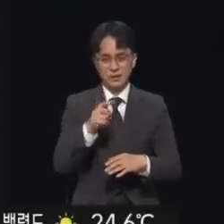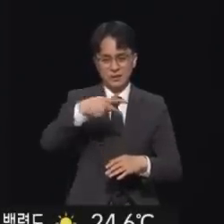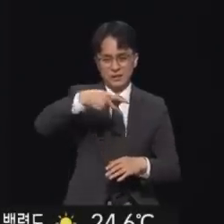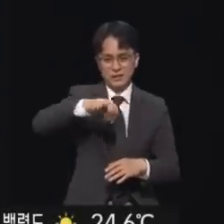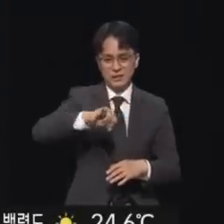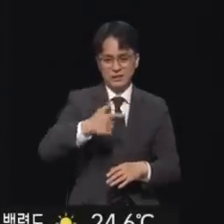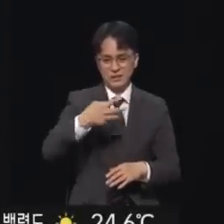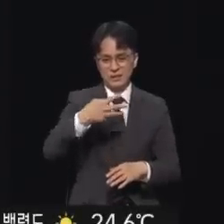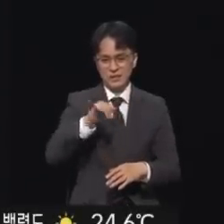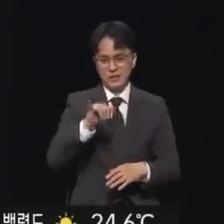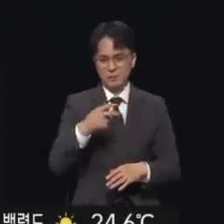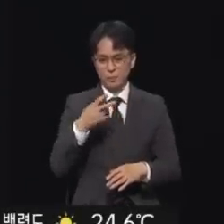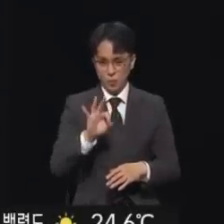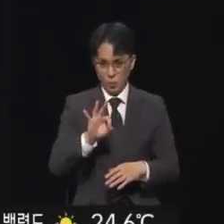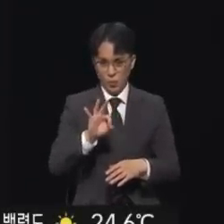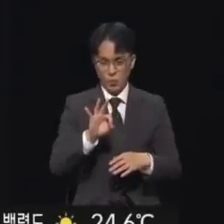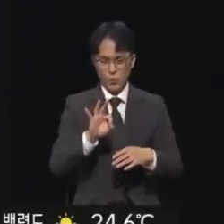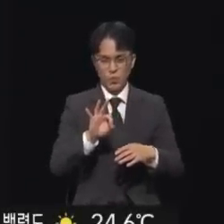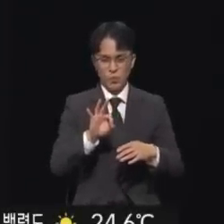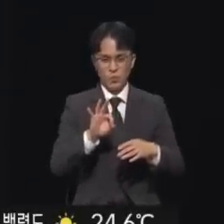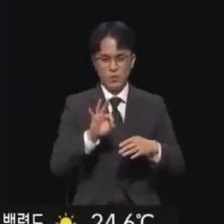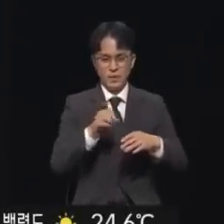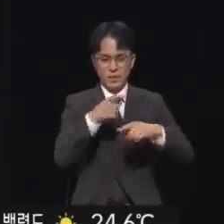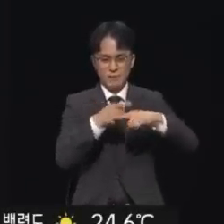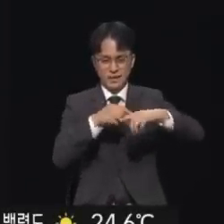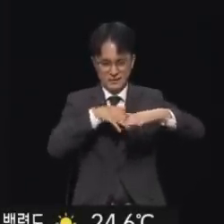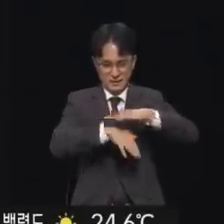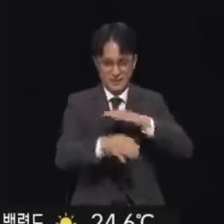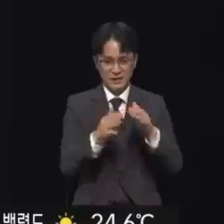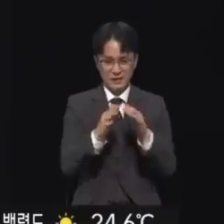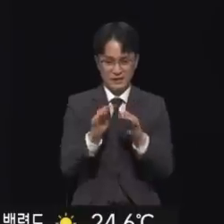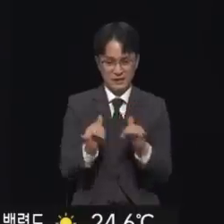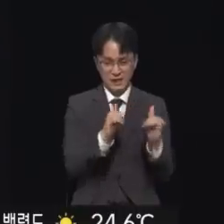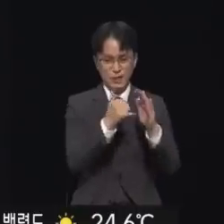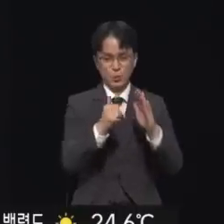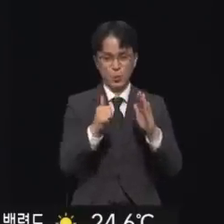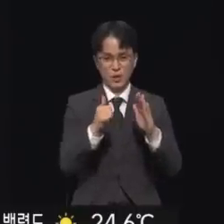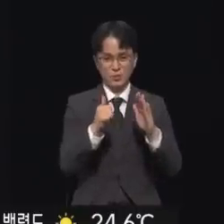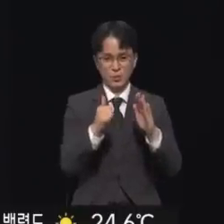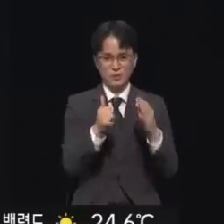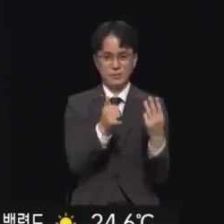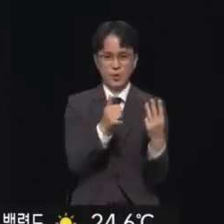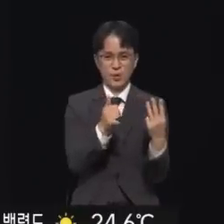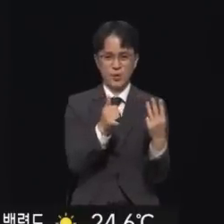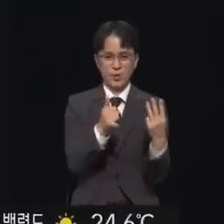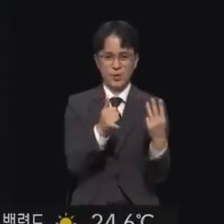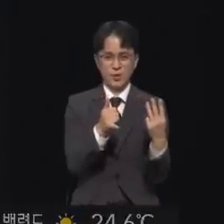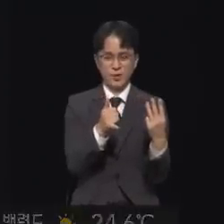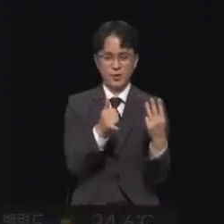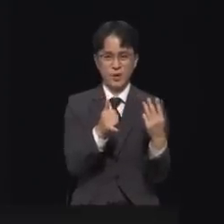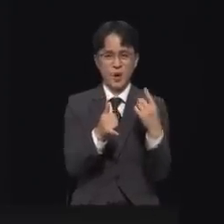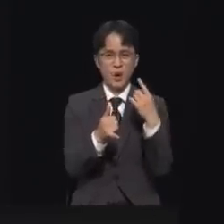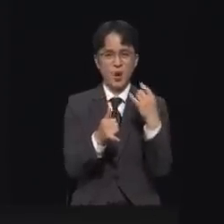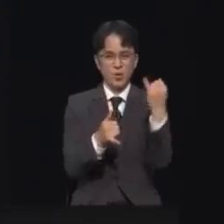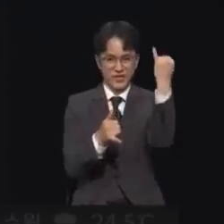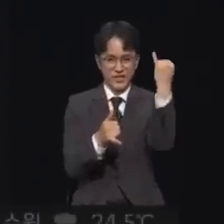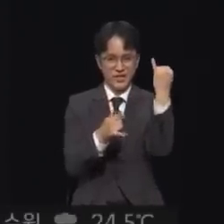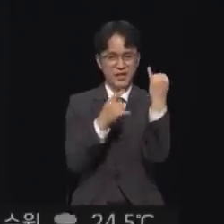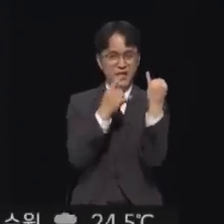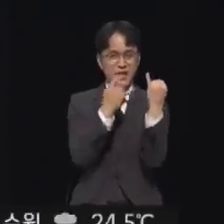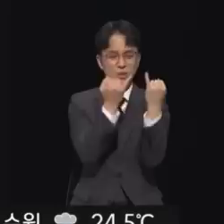발달 장애인 가족을 포함해서 3분이 어 반 지아가 물에 잠기면서